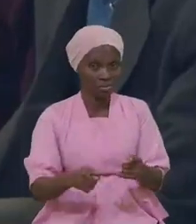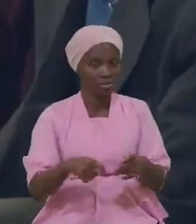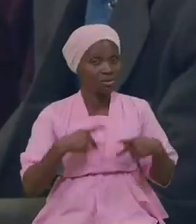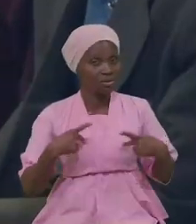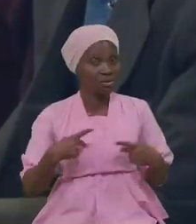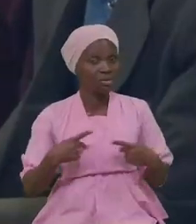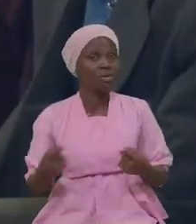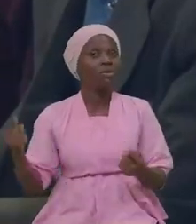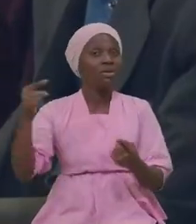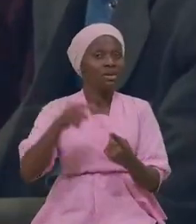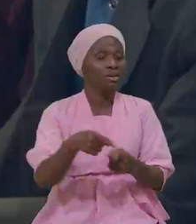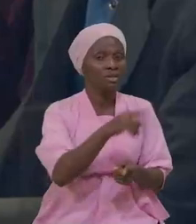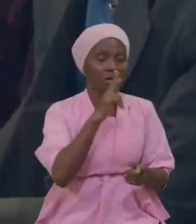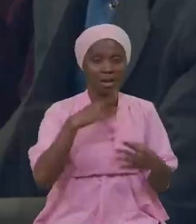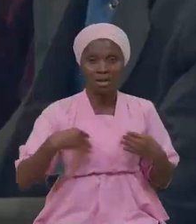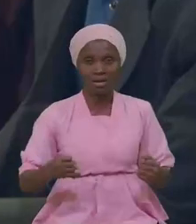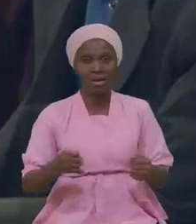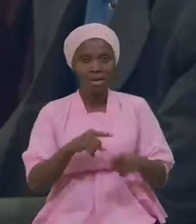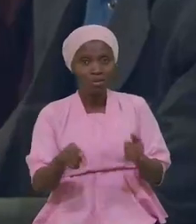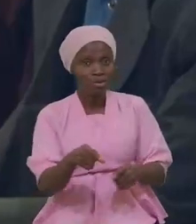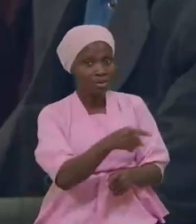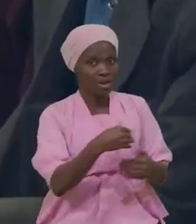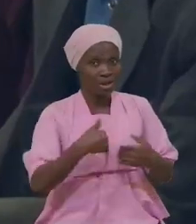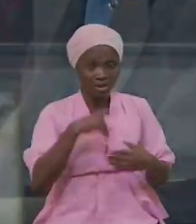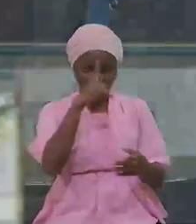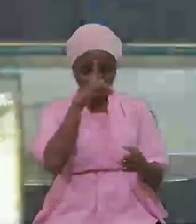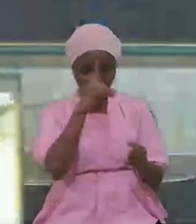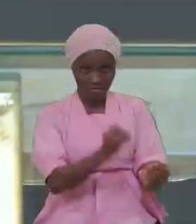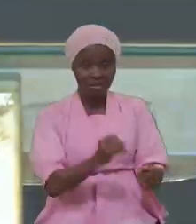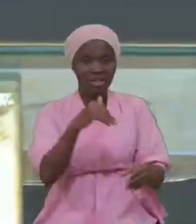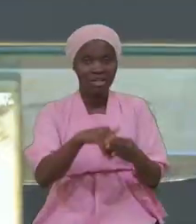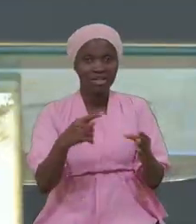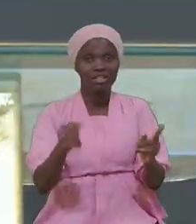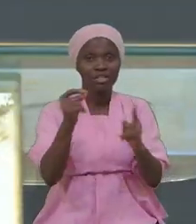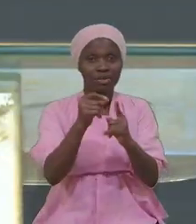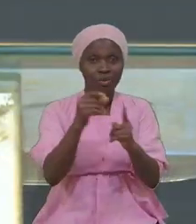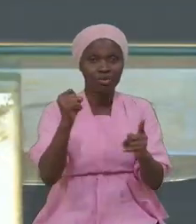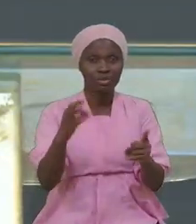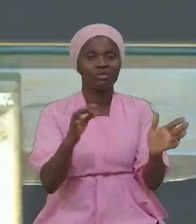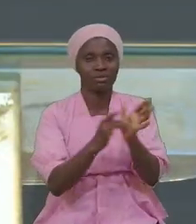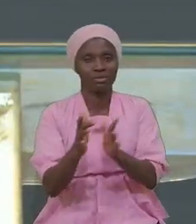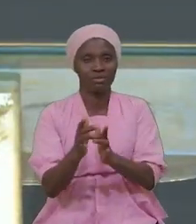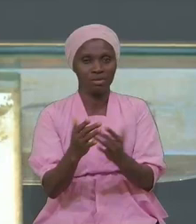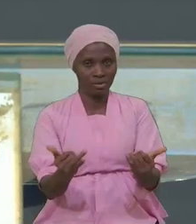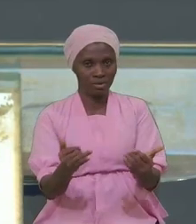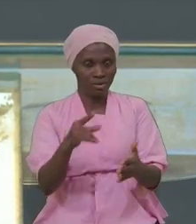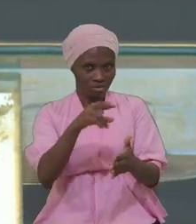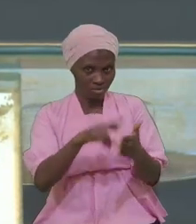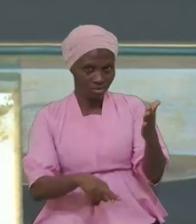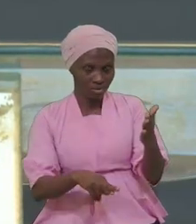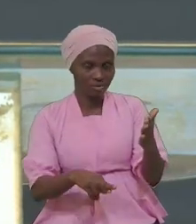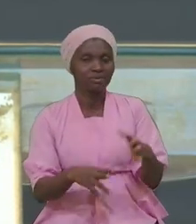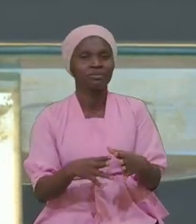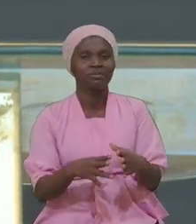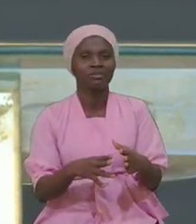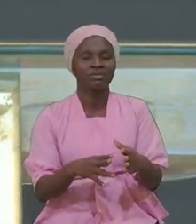Ils avaient la foi en les œuvres de Christ. Voyons la dernière partie du verset 14.